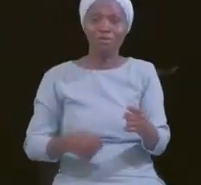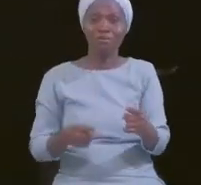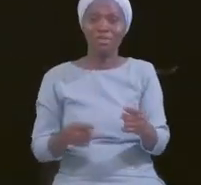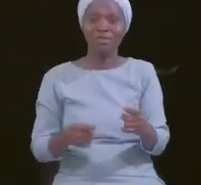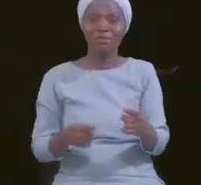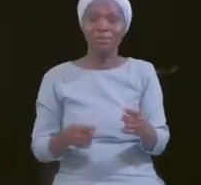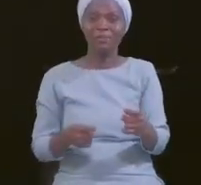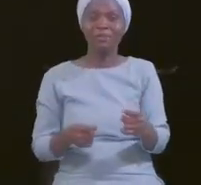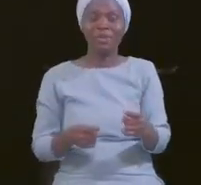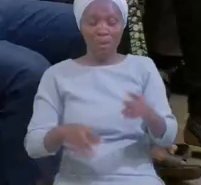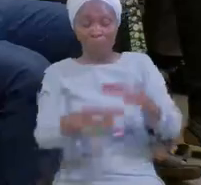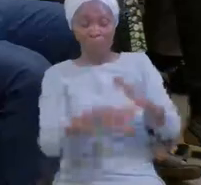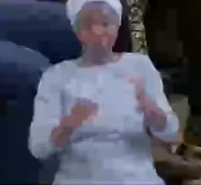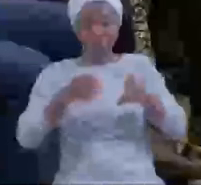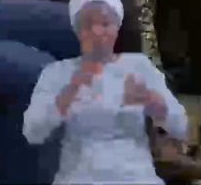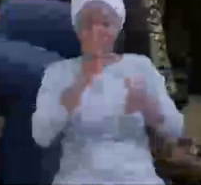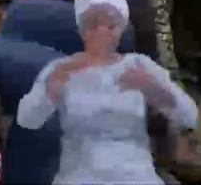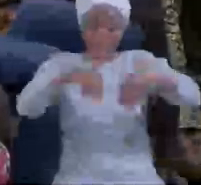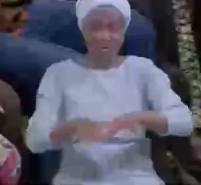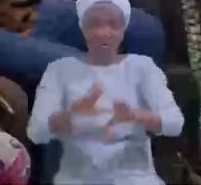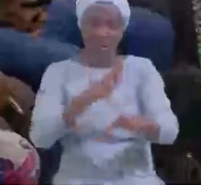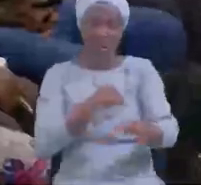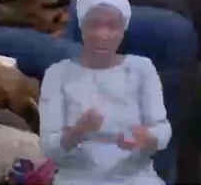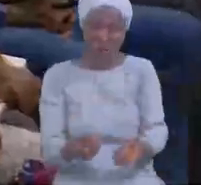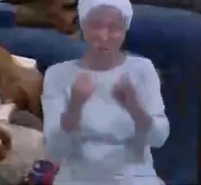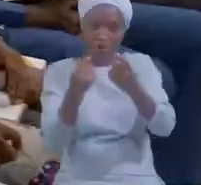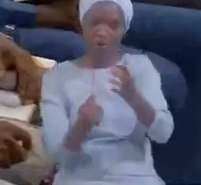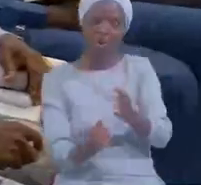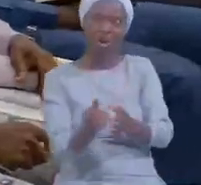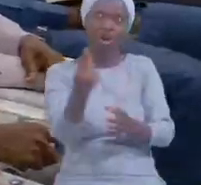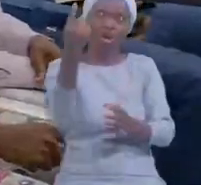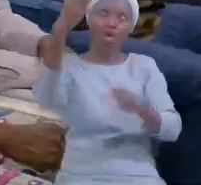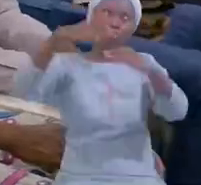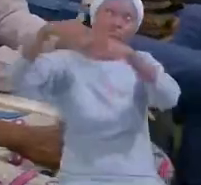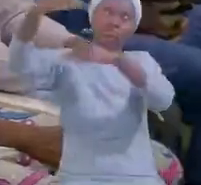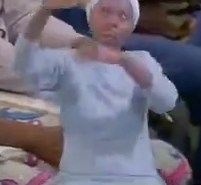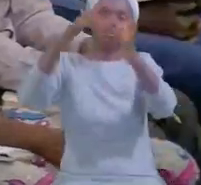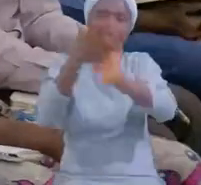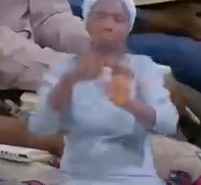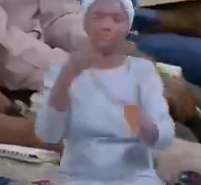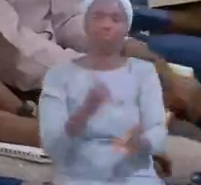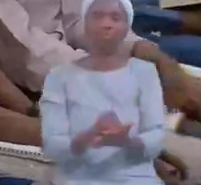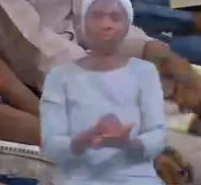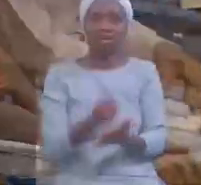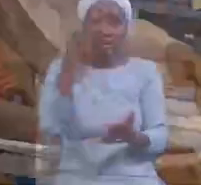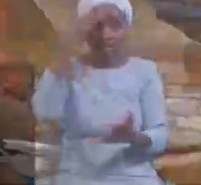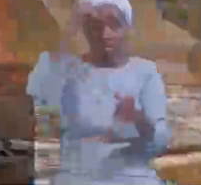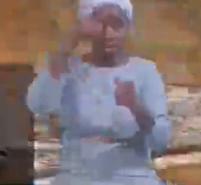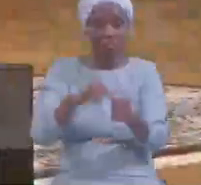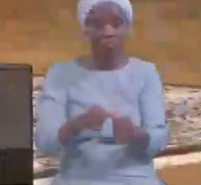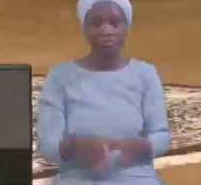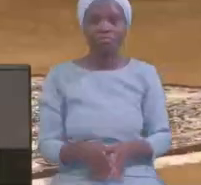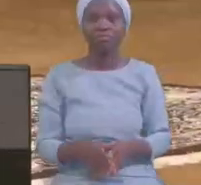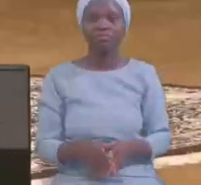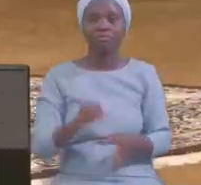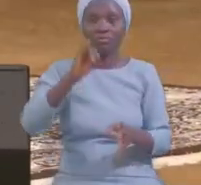de l'océan pour être au sommet. Rappelez-vous Jonas. Jonas était là en bas, au